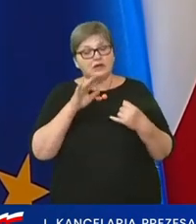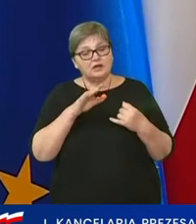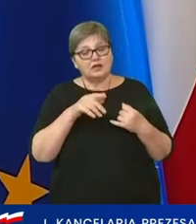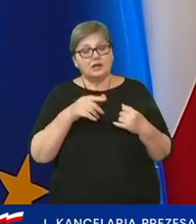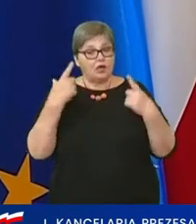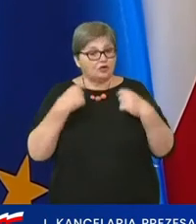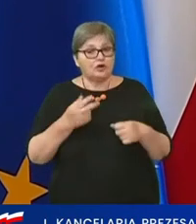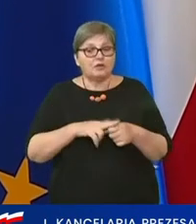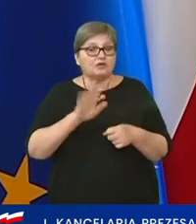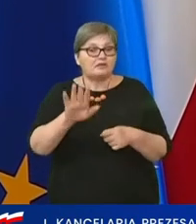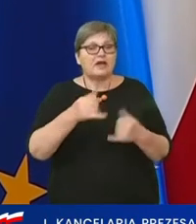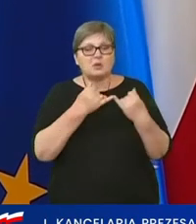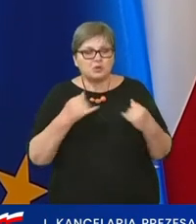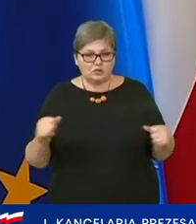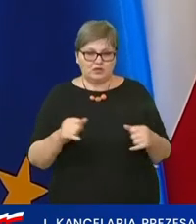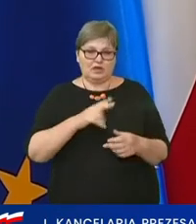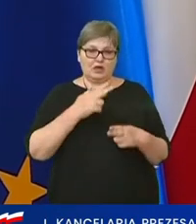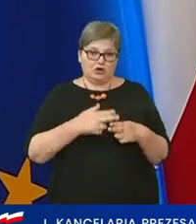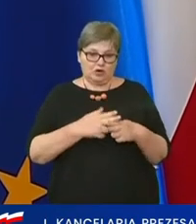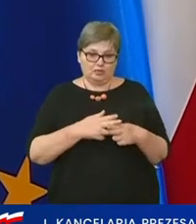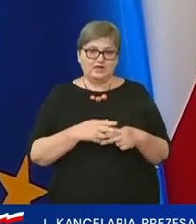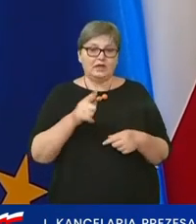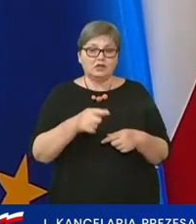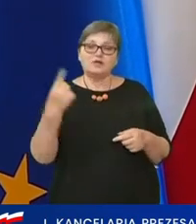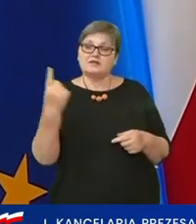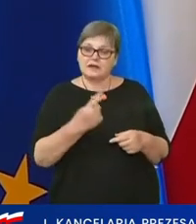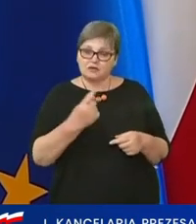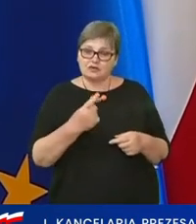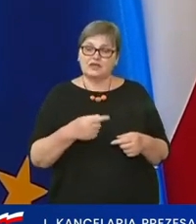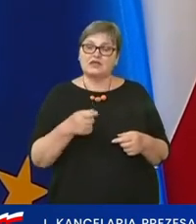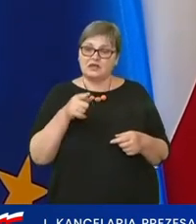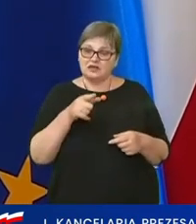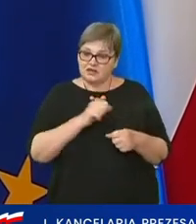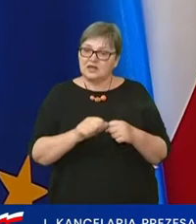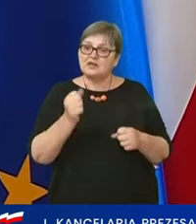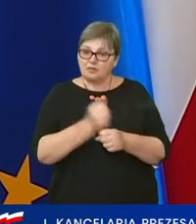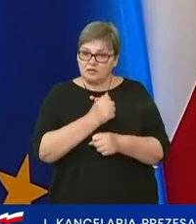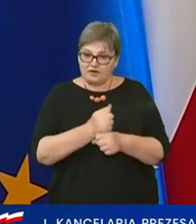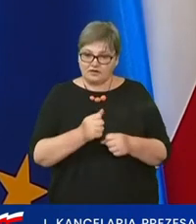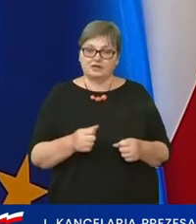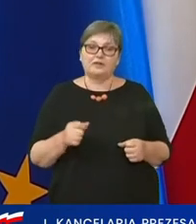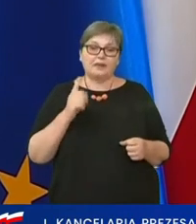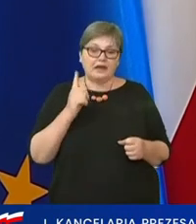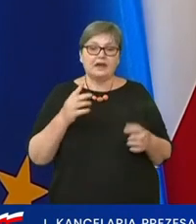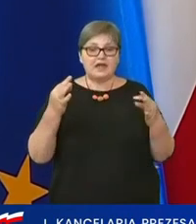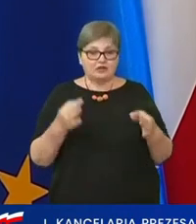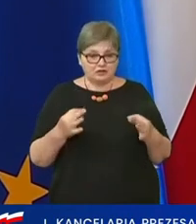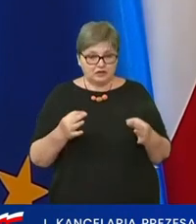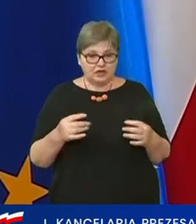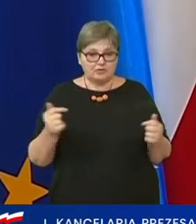w związku z powyższym to zagrożenie jest tam największa ale dzisiaj możemy już mówić o tym że regiony